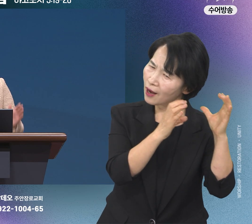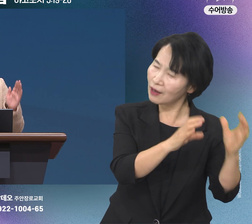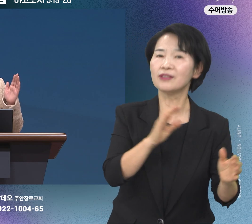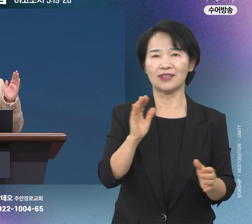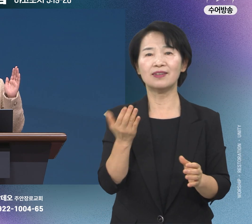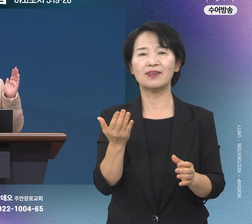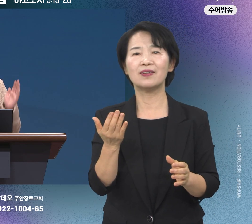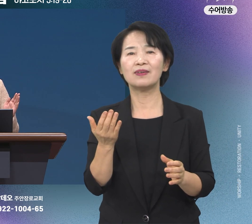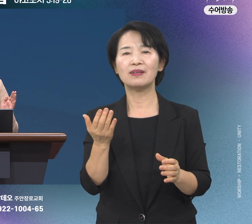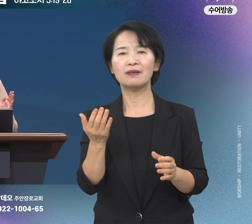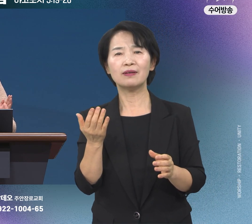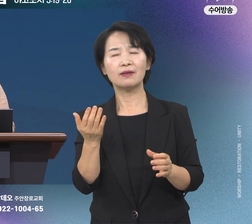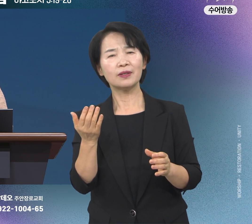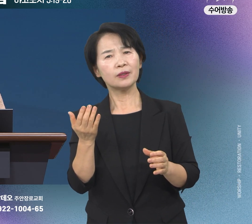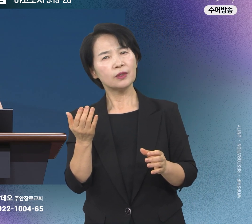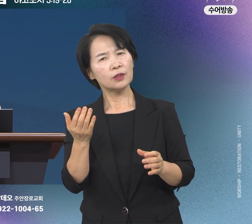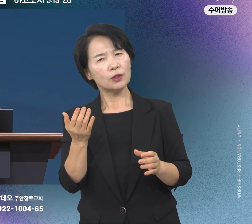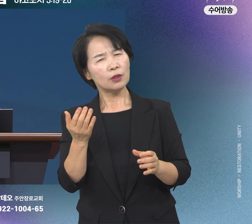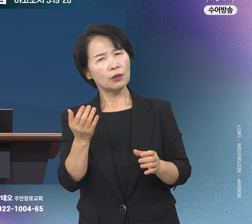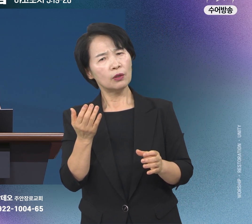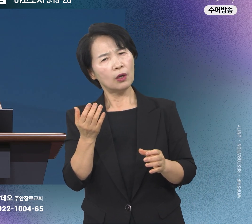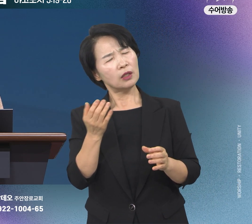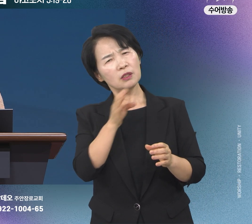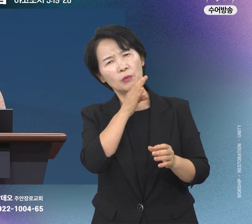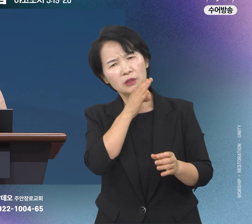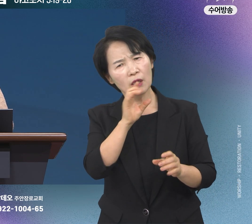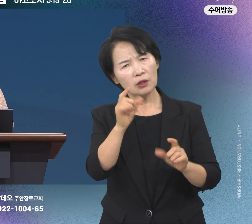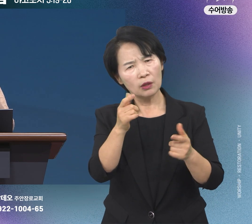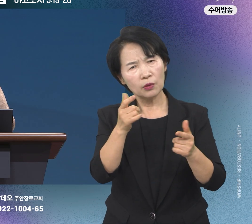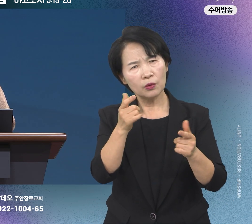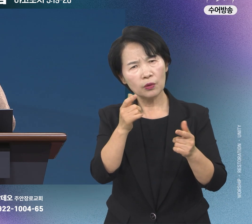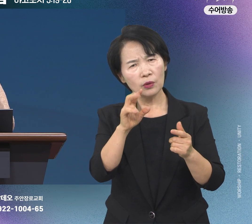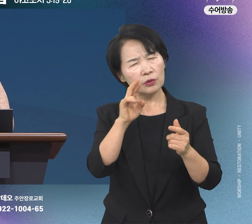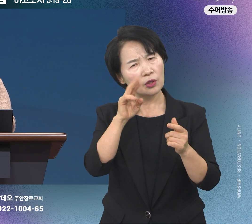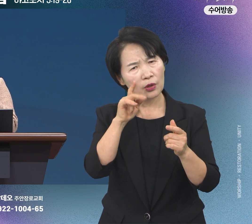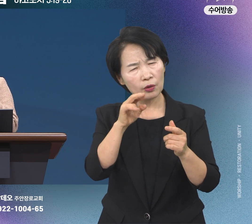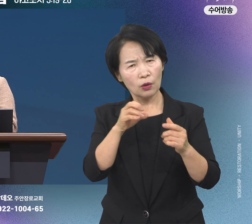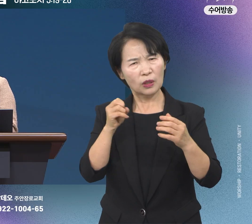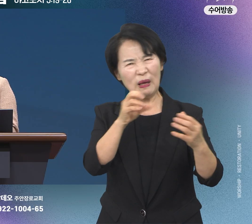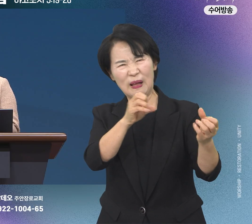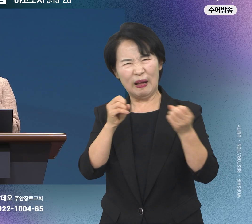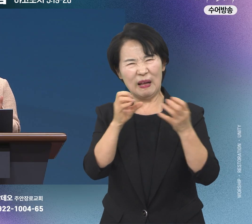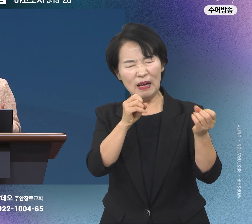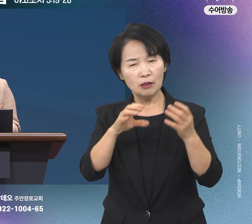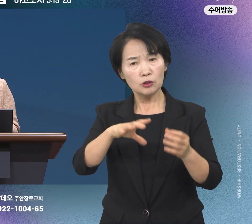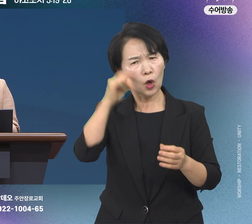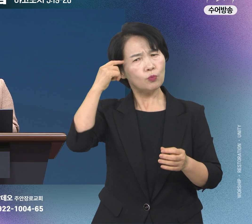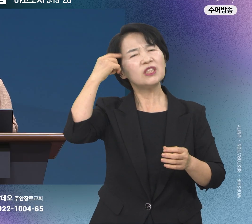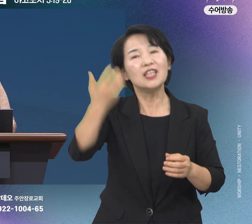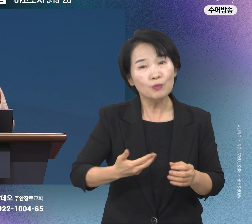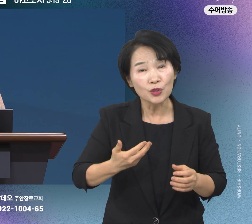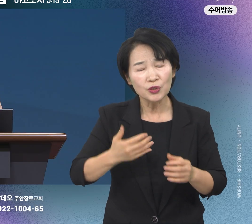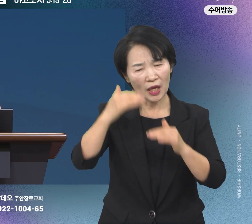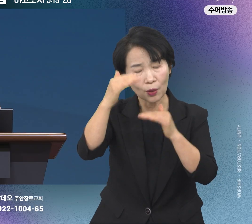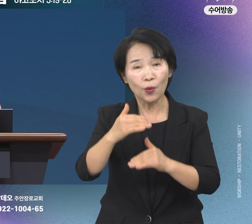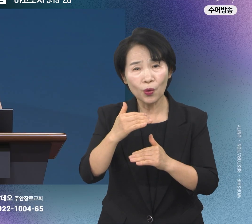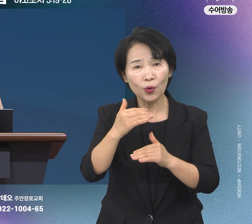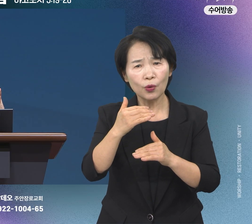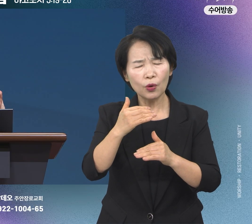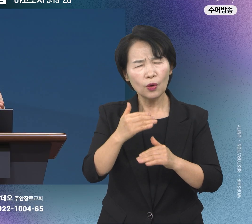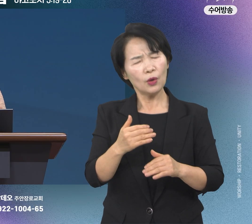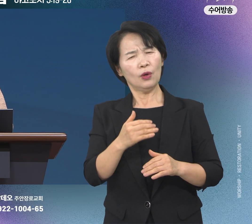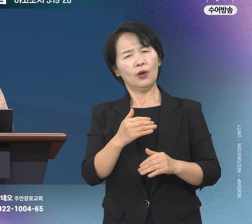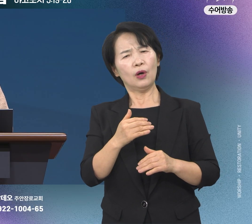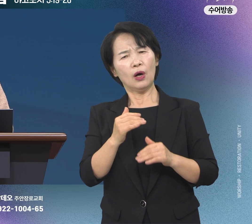되었습니다. 근데 아니죠. 맞지는 않죠. 이런 종류의 질문은 처음 들어봤지만 아니라는 것은 맞지